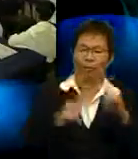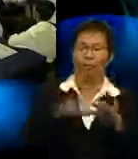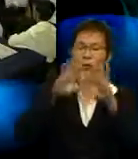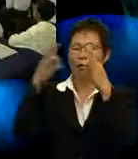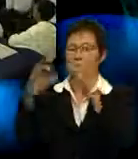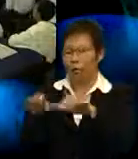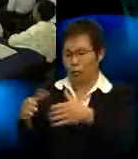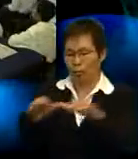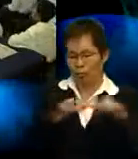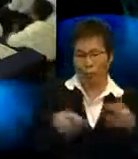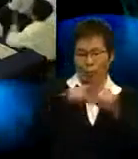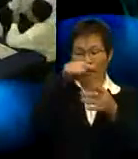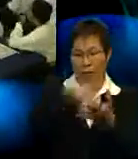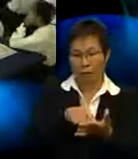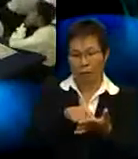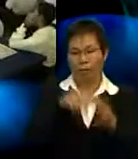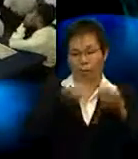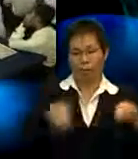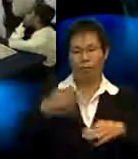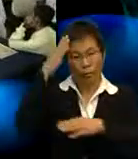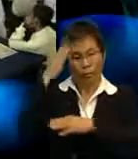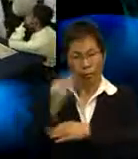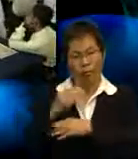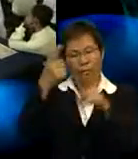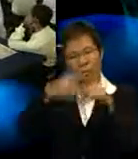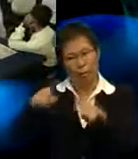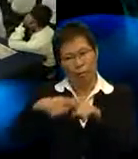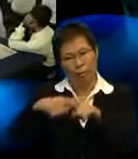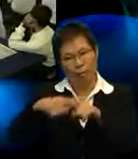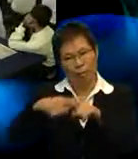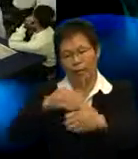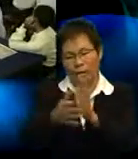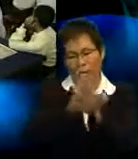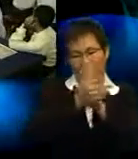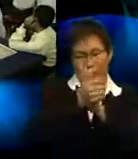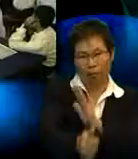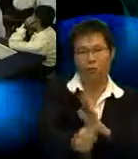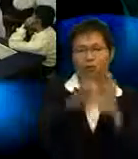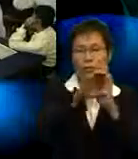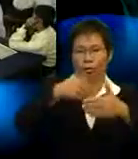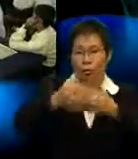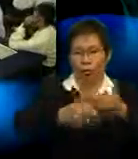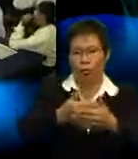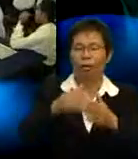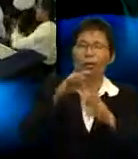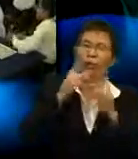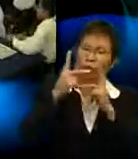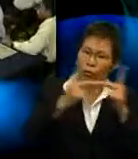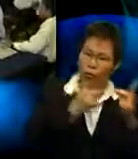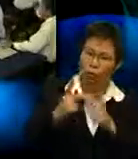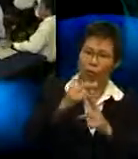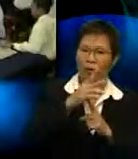seperti ini, murid-murid mengalami pelbagai proses kemahiran seperti proses berkomunikasi,